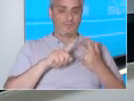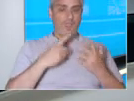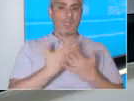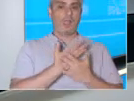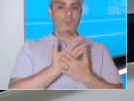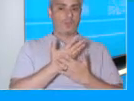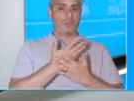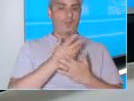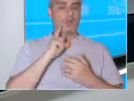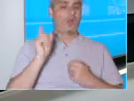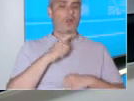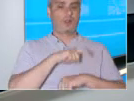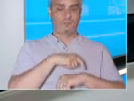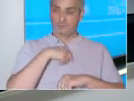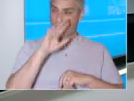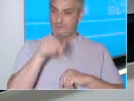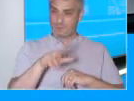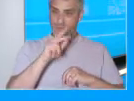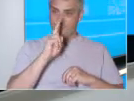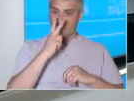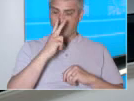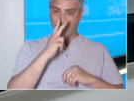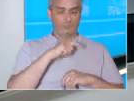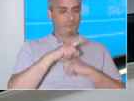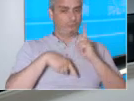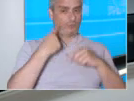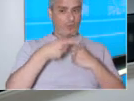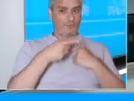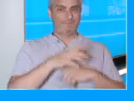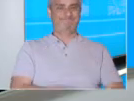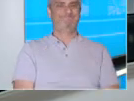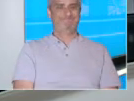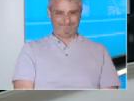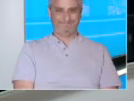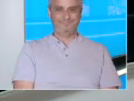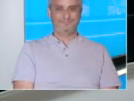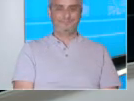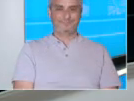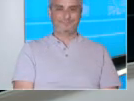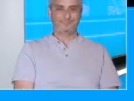אקטואליק, אתר כל הזמן. אנחנו נהיה כאן יום שני בשבוע הבא.